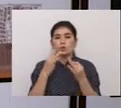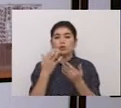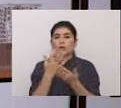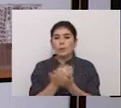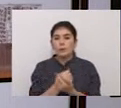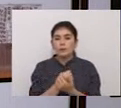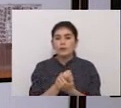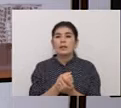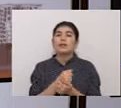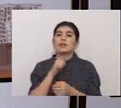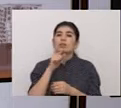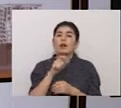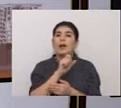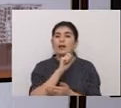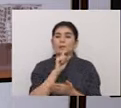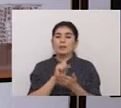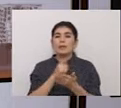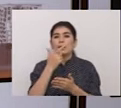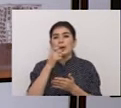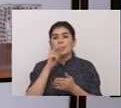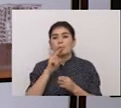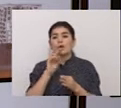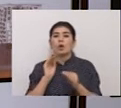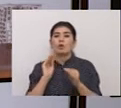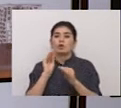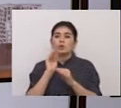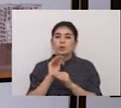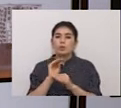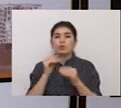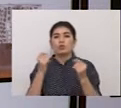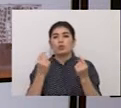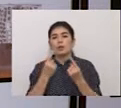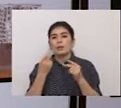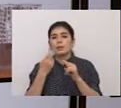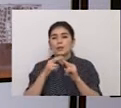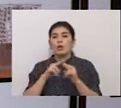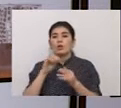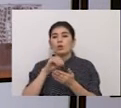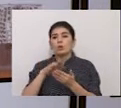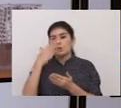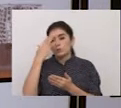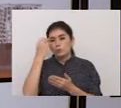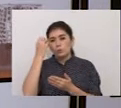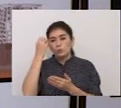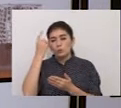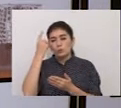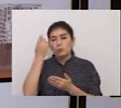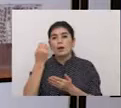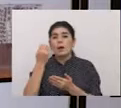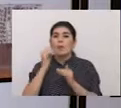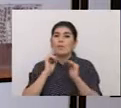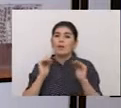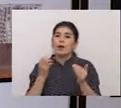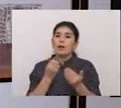topasiz va albatta gaplarni qo'shma yoki sodda ekanligini aniqlaysiz. Bola aziz,